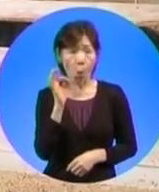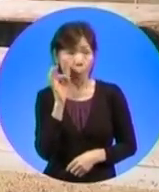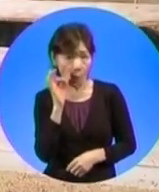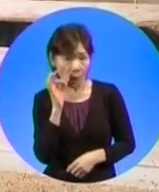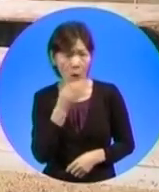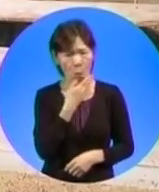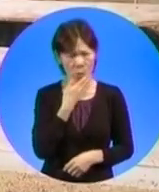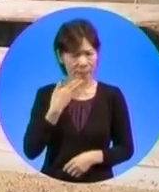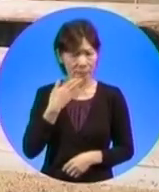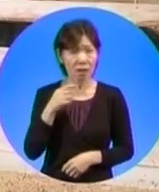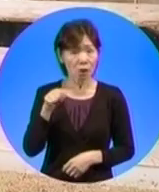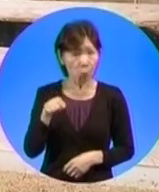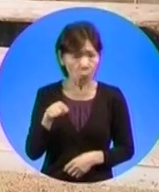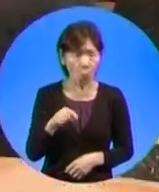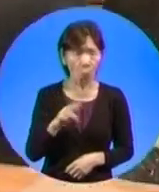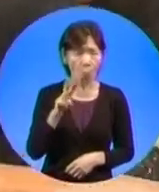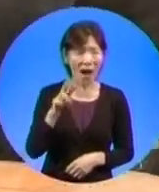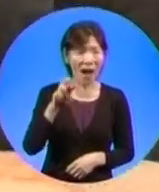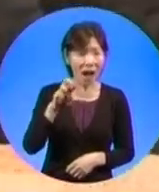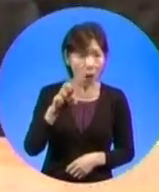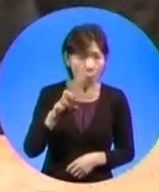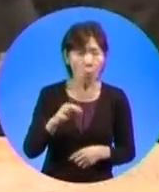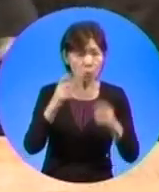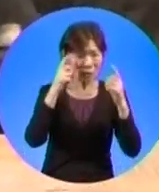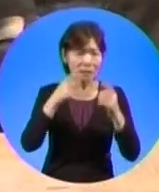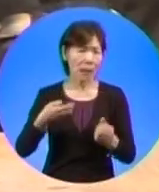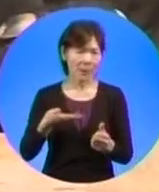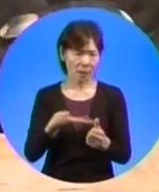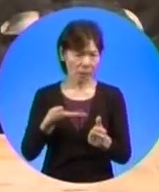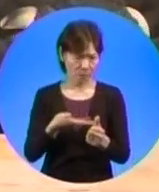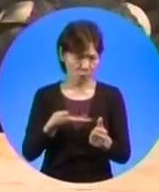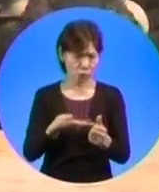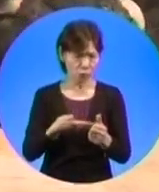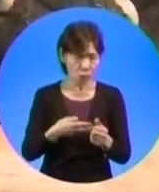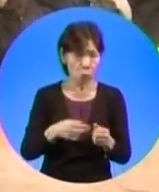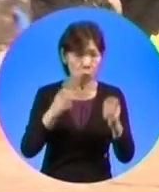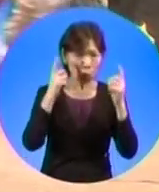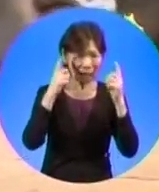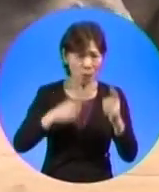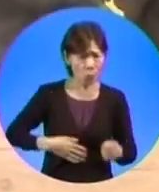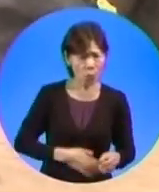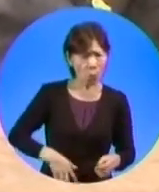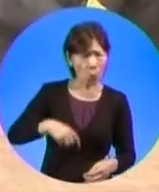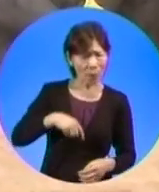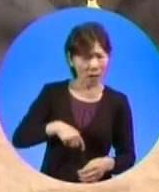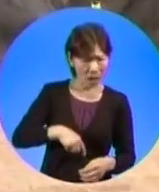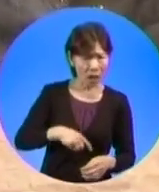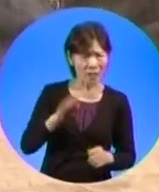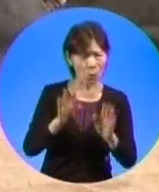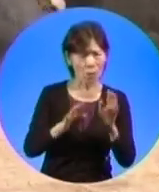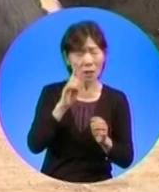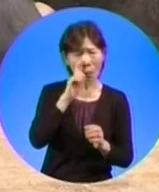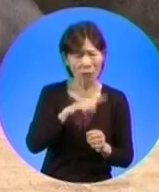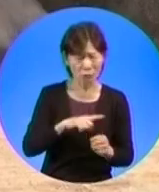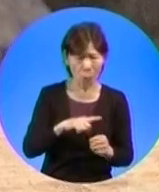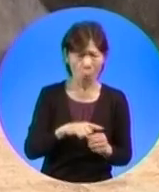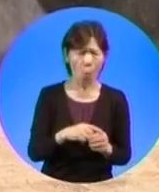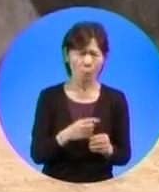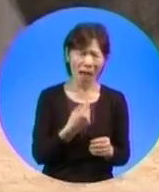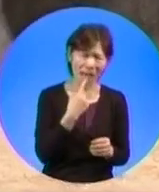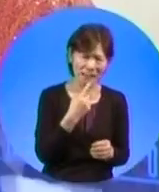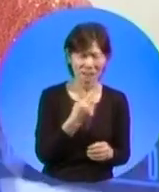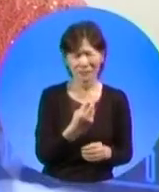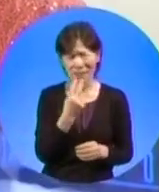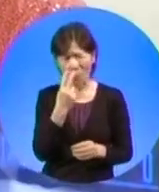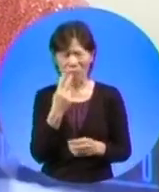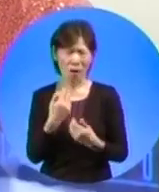使っております。あとは腸内の環境が乱れるとお肉にえぐみが出たりとか臭みというか出てたりとかします